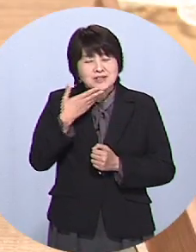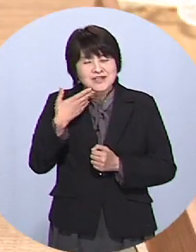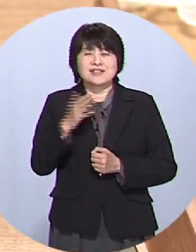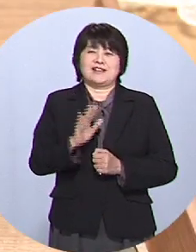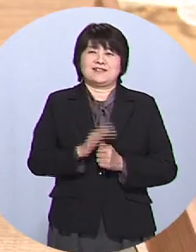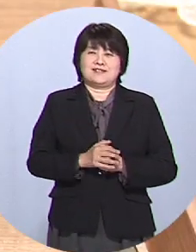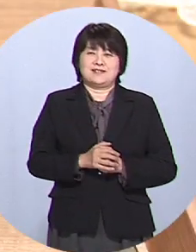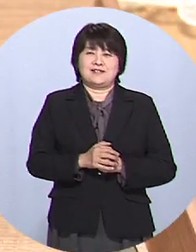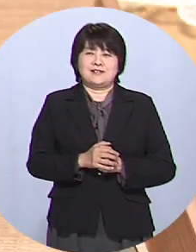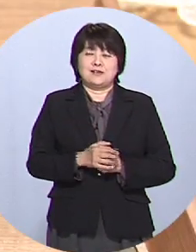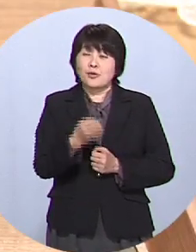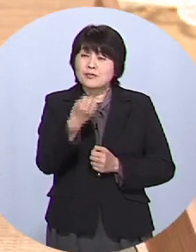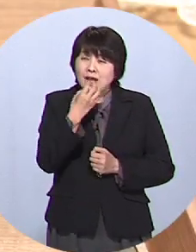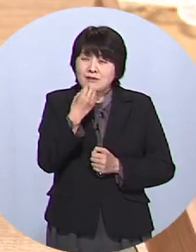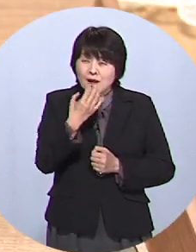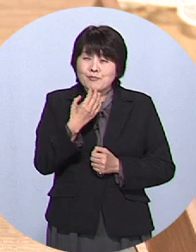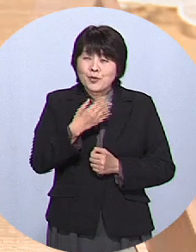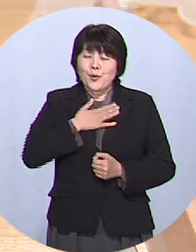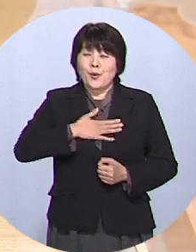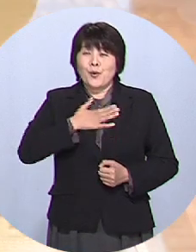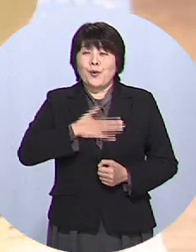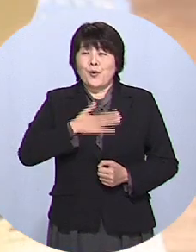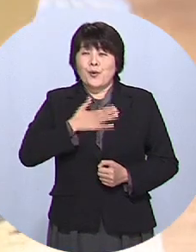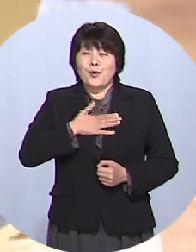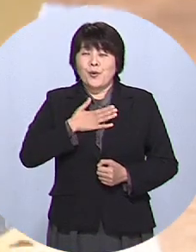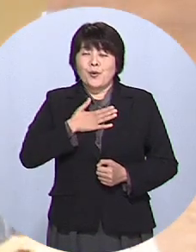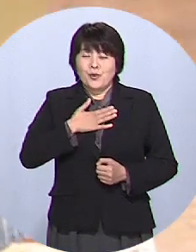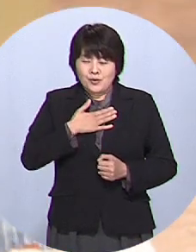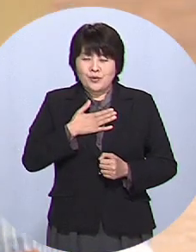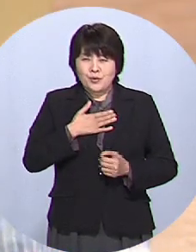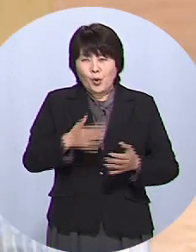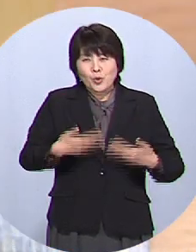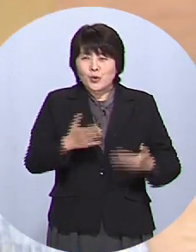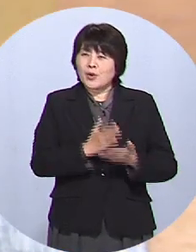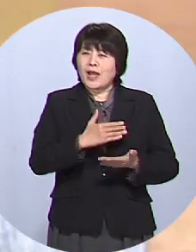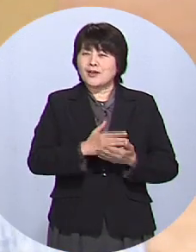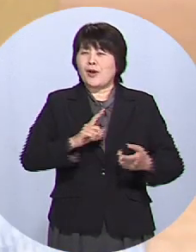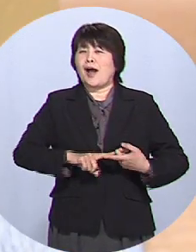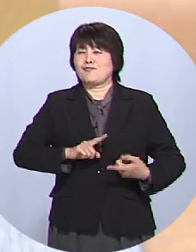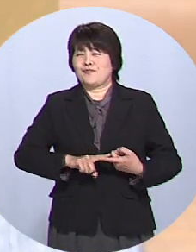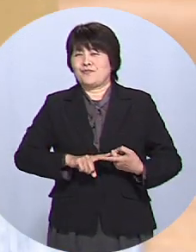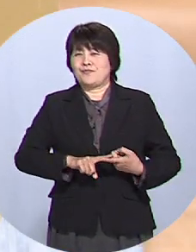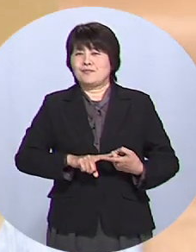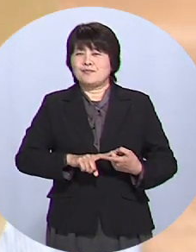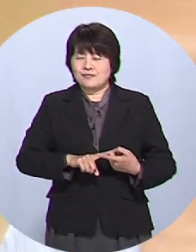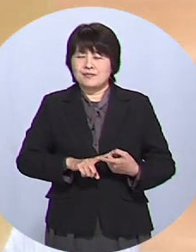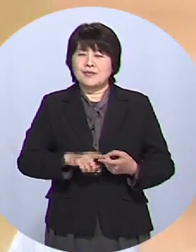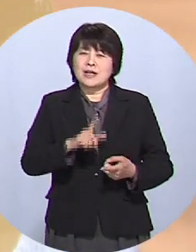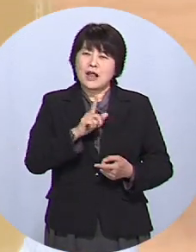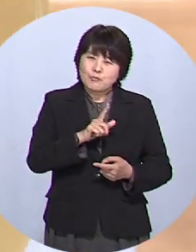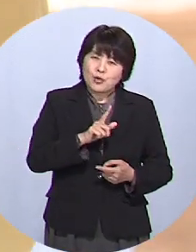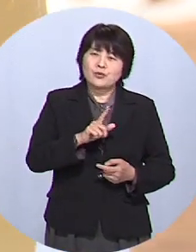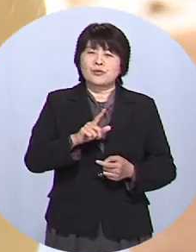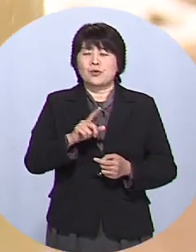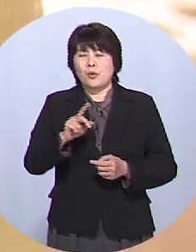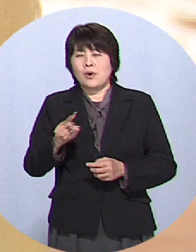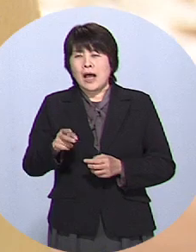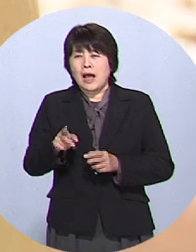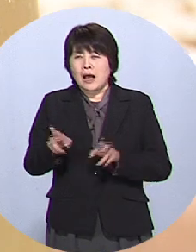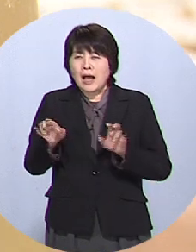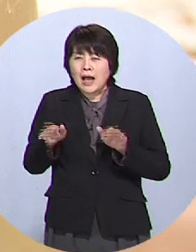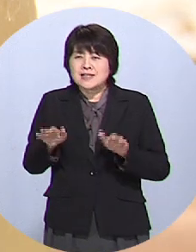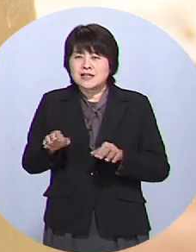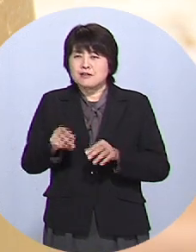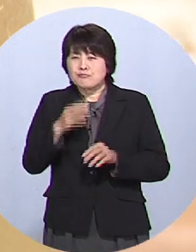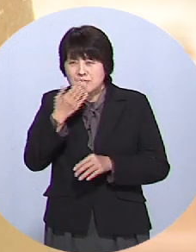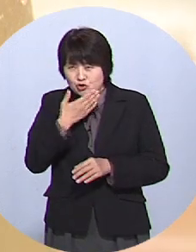ね。この炭酸の爽やかさもホットケーキとすごく合ってます。 レモンと蜂蜜の自然な甘さにこだわりました